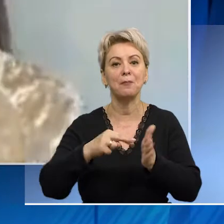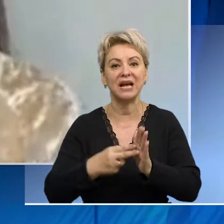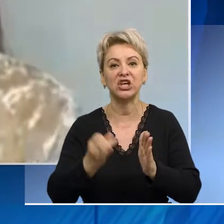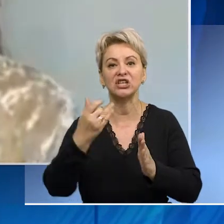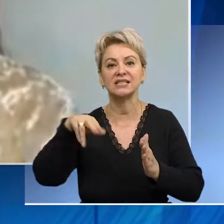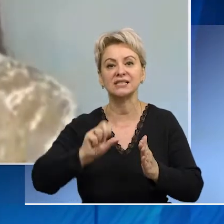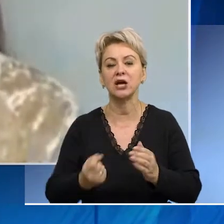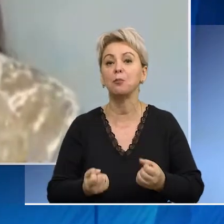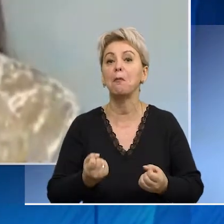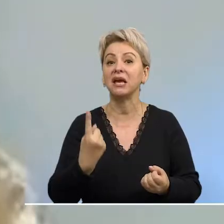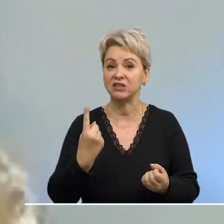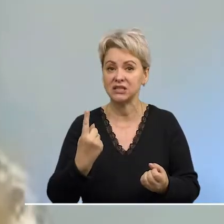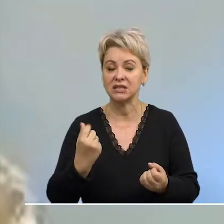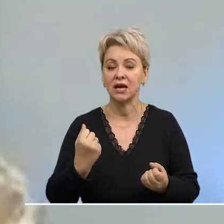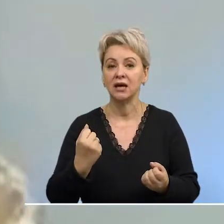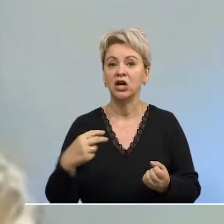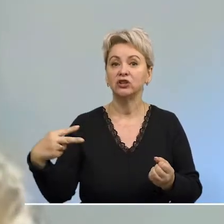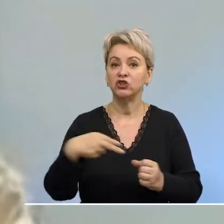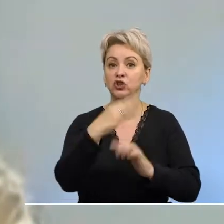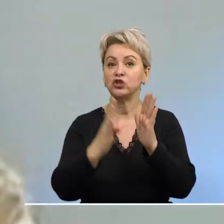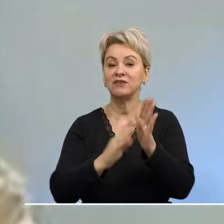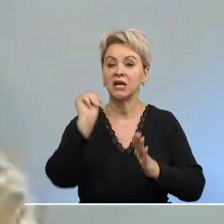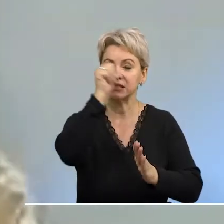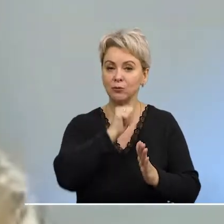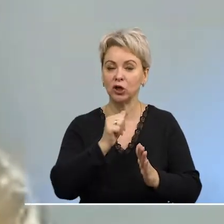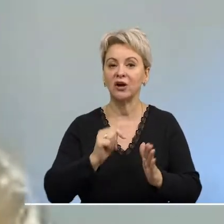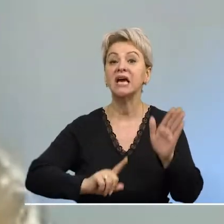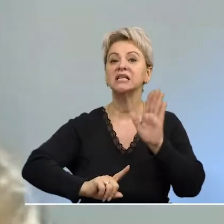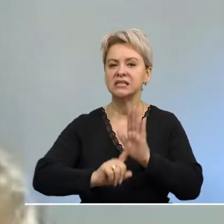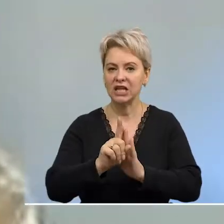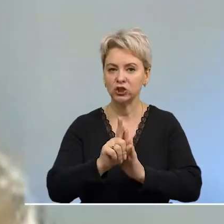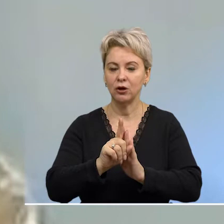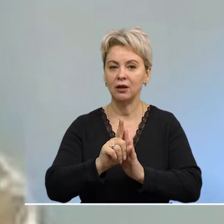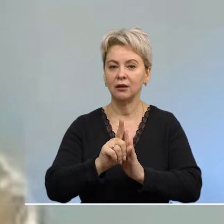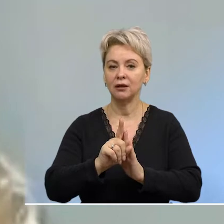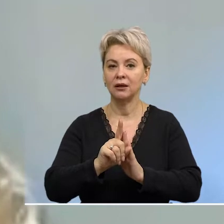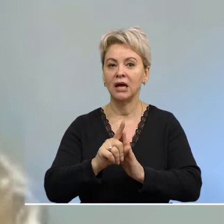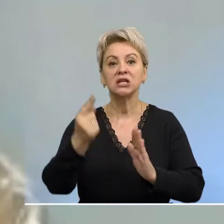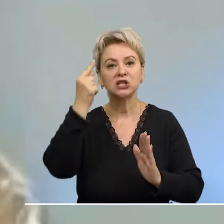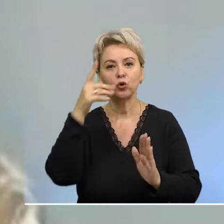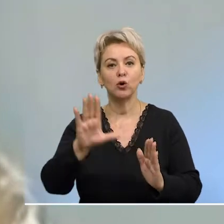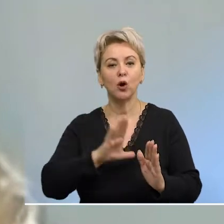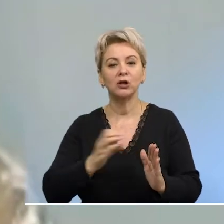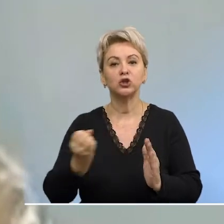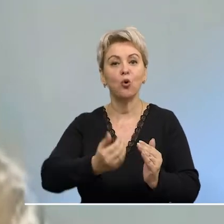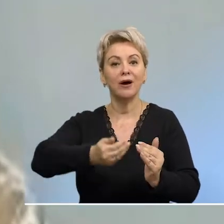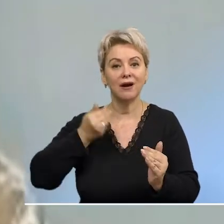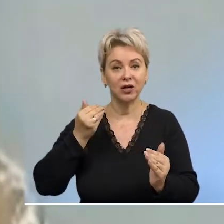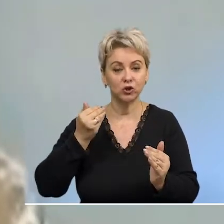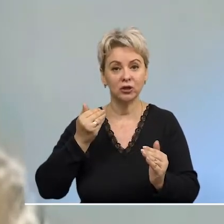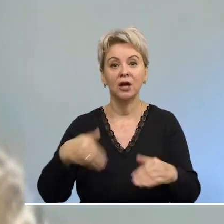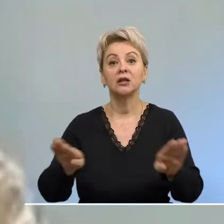Проект «Доступный инсайт» зародился в 2019 году, но изначально задумка была еще